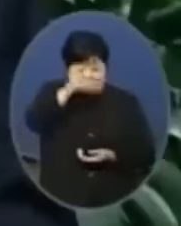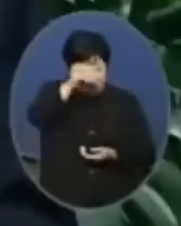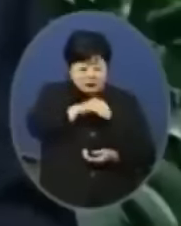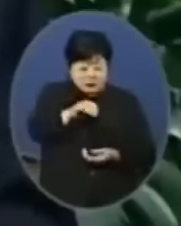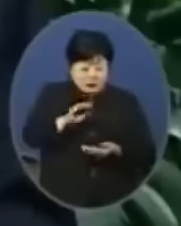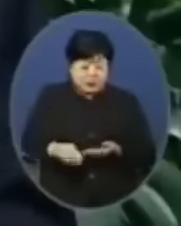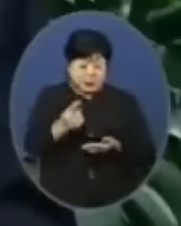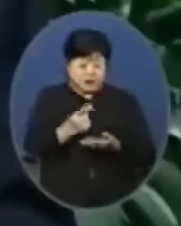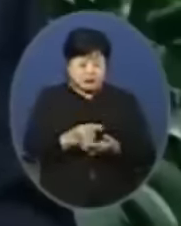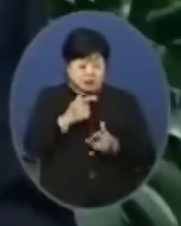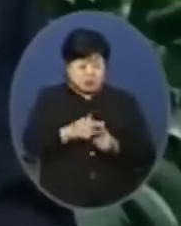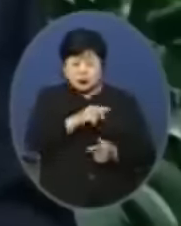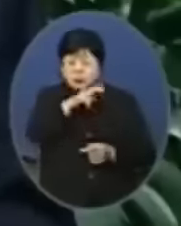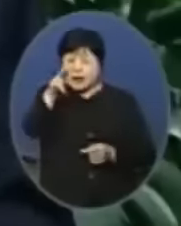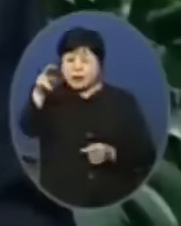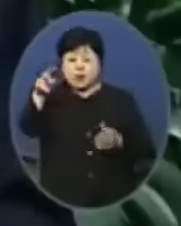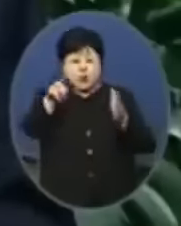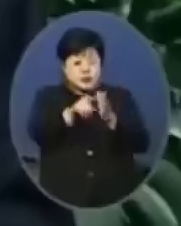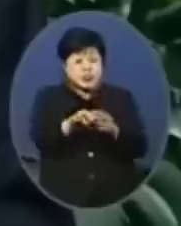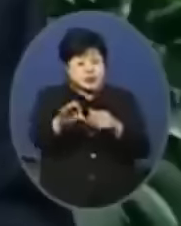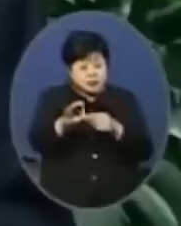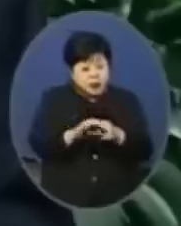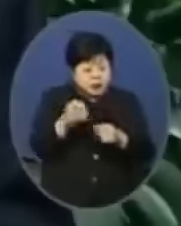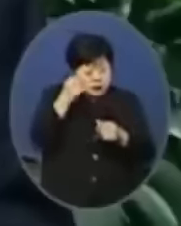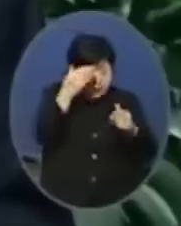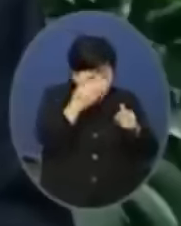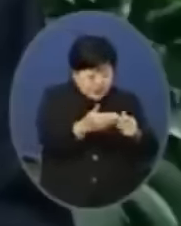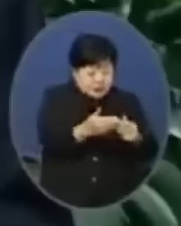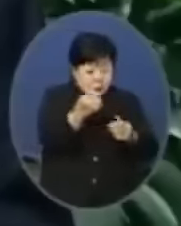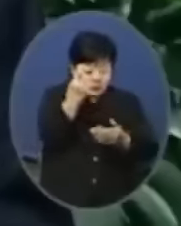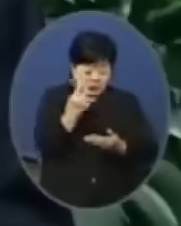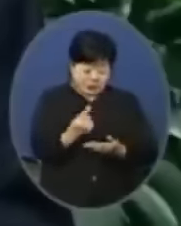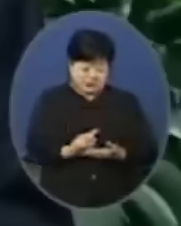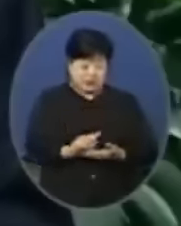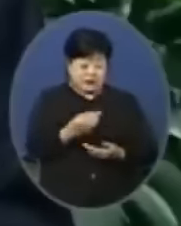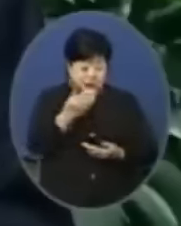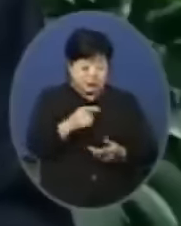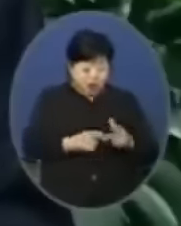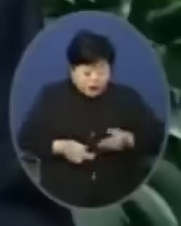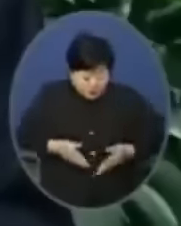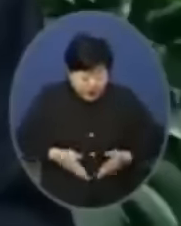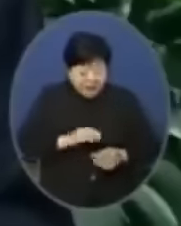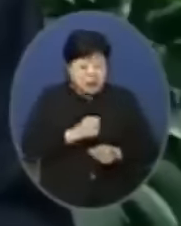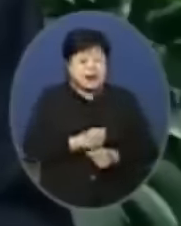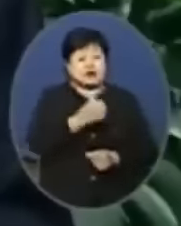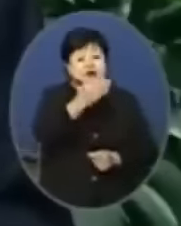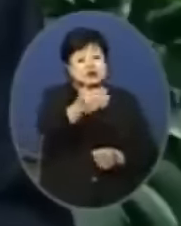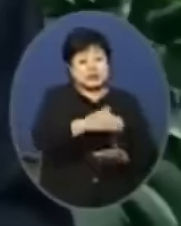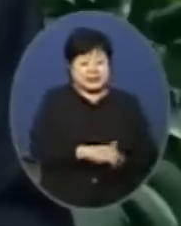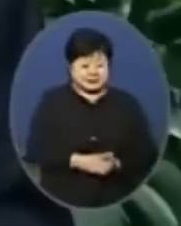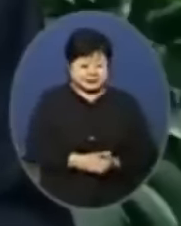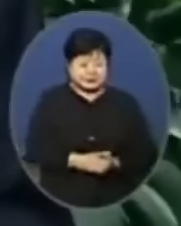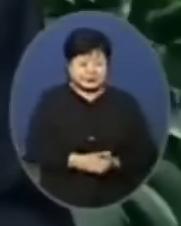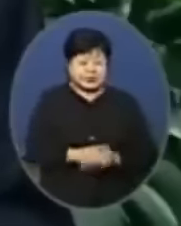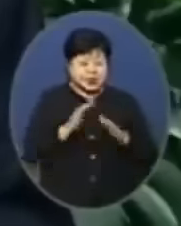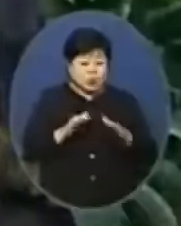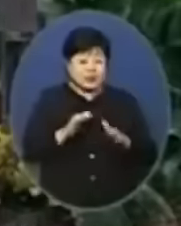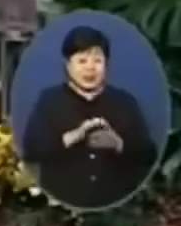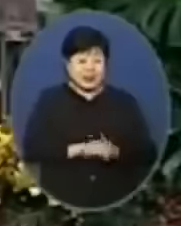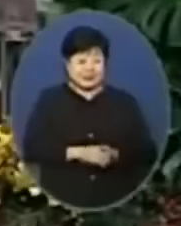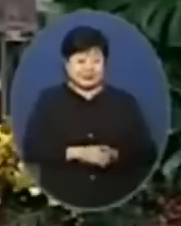밑에 나와서 예수님을 바라보고 믿으면 성령께서 임하여서 여러분을 거듭나게 만들어주는 것입니다. 여러분은 오늘날